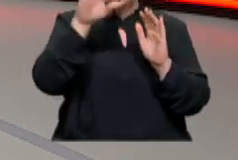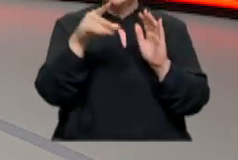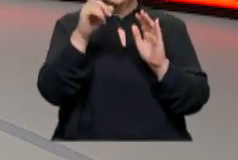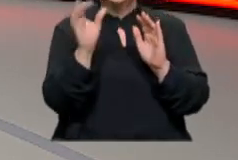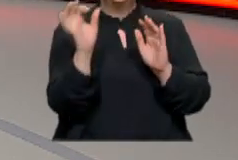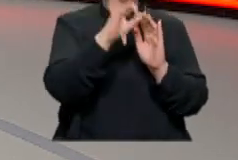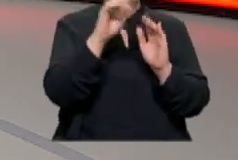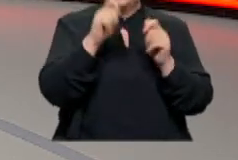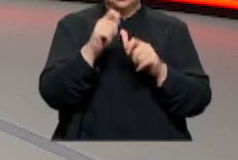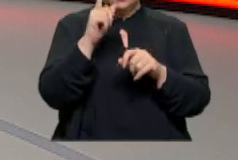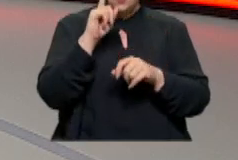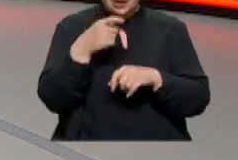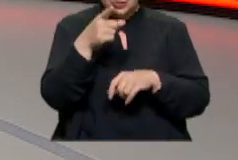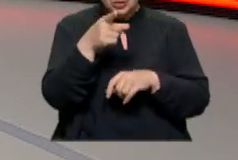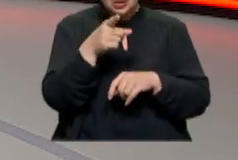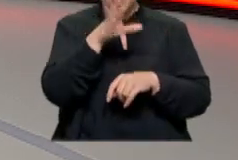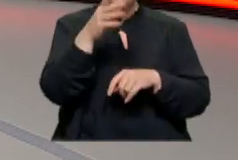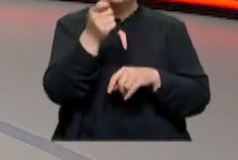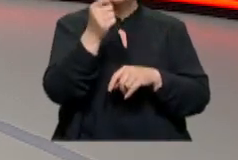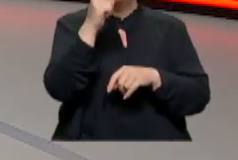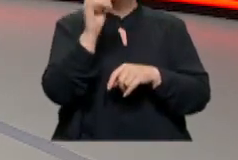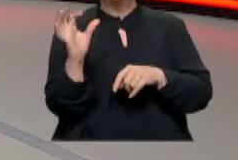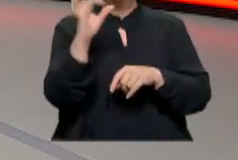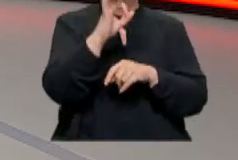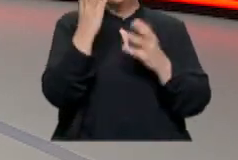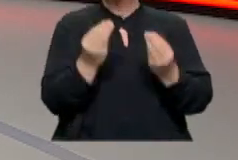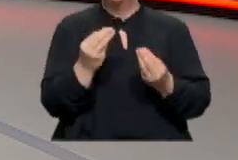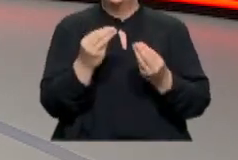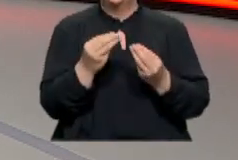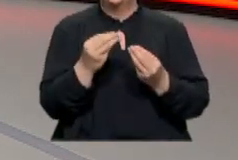bir sıfır ekledi. Farkında mısınız? Bütün fiyatlara her şeye bir sıfır eklendi.